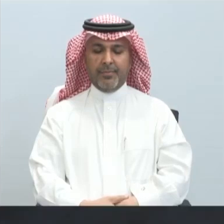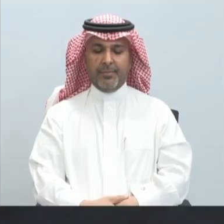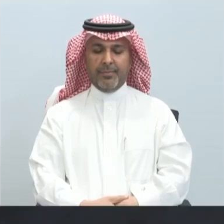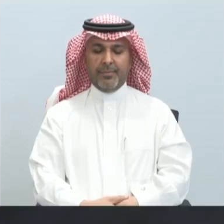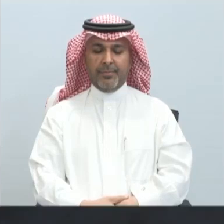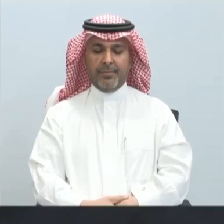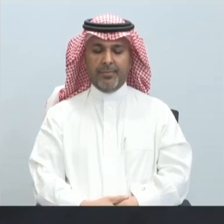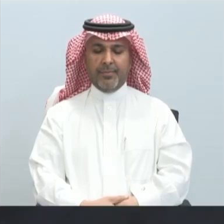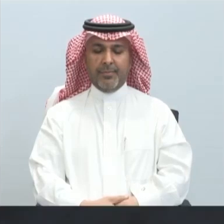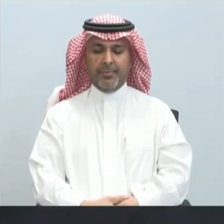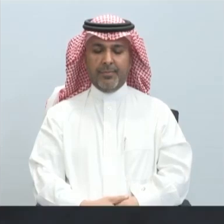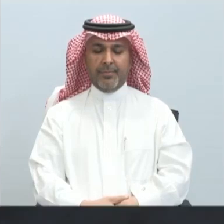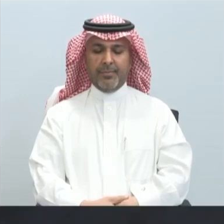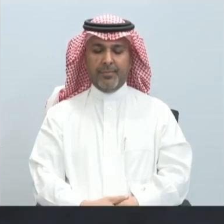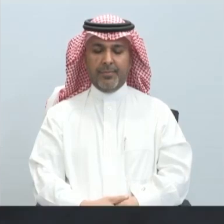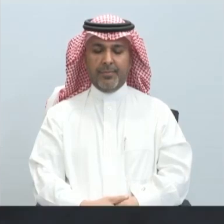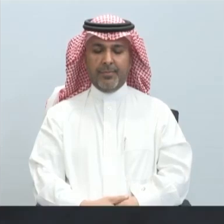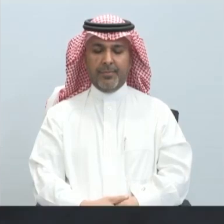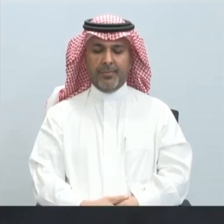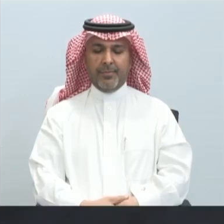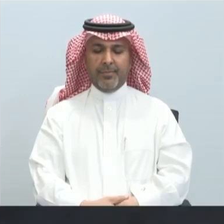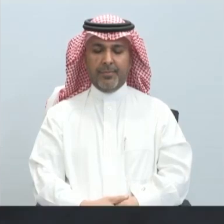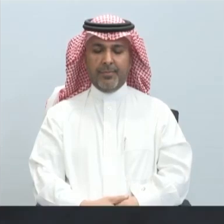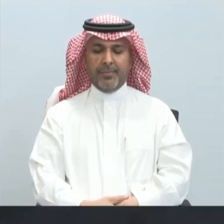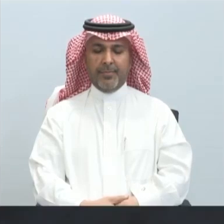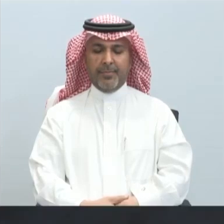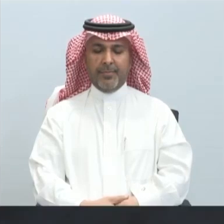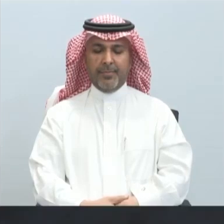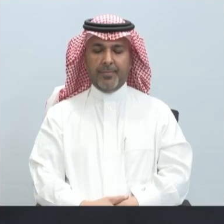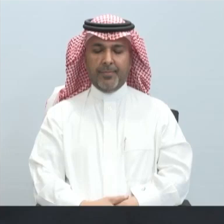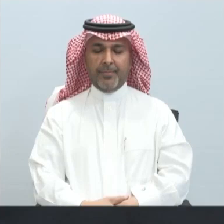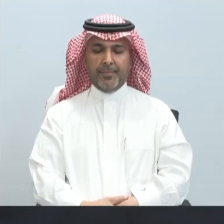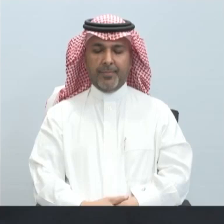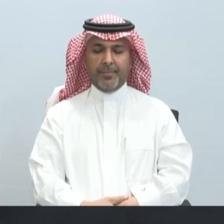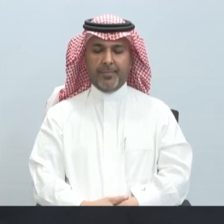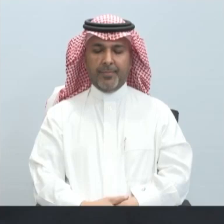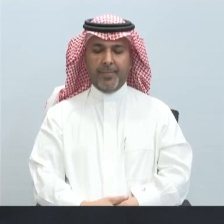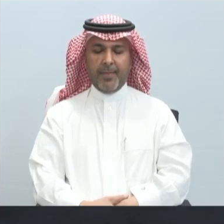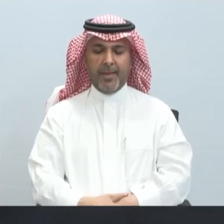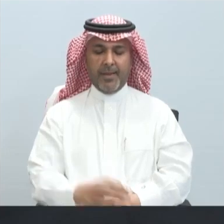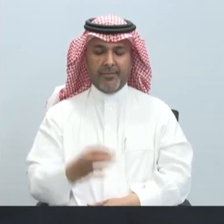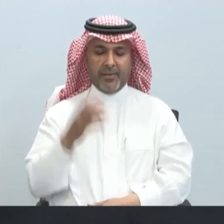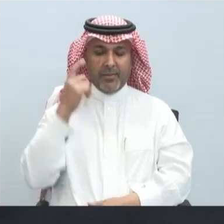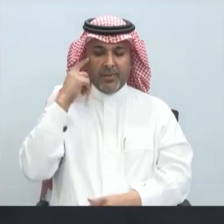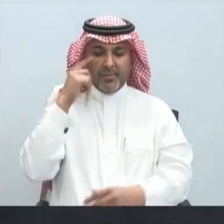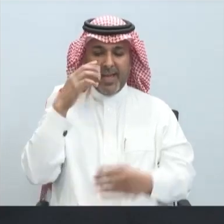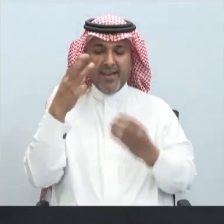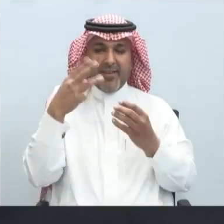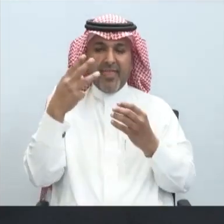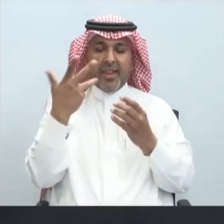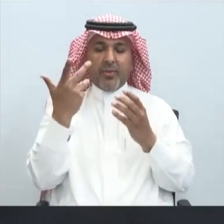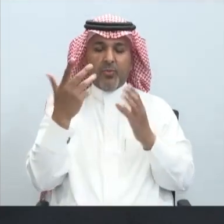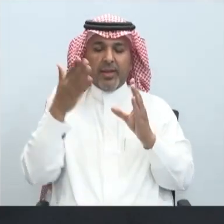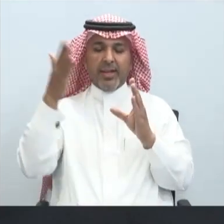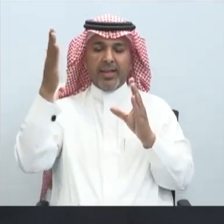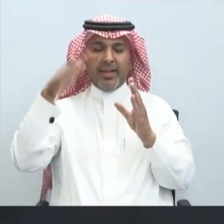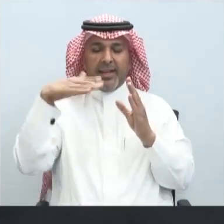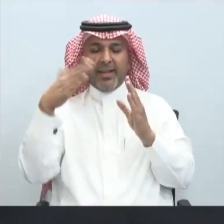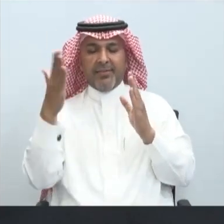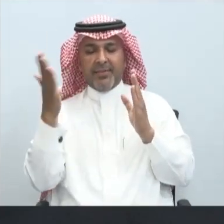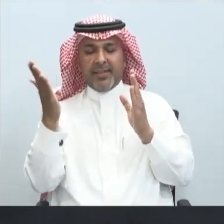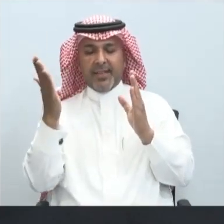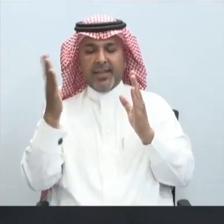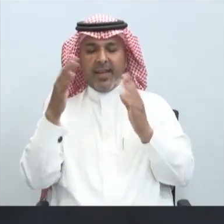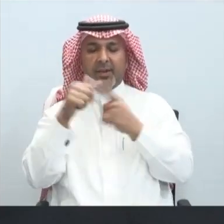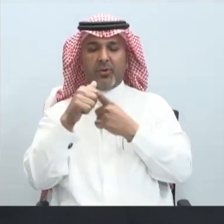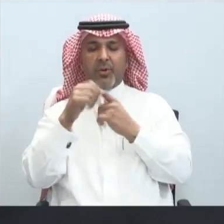ساوى ايضا ساين الثلاثين لانه 150 والثلاثين الثلاثين هي في الربع الاول وال150 هي الزاويه اللي تقابلها في الربع